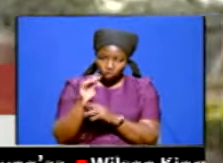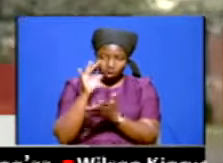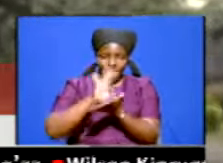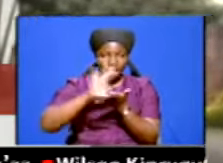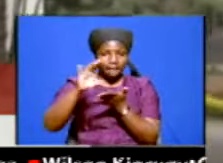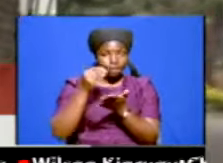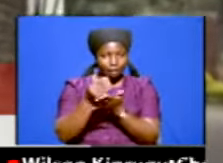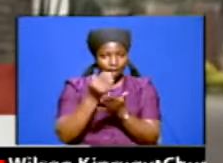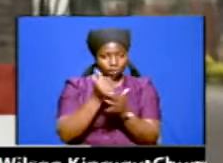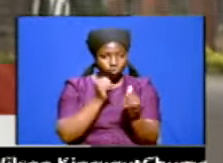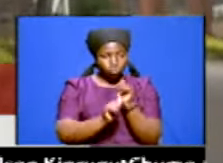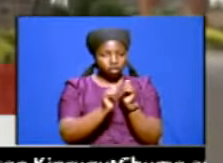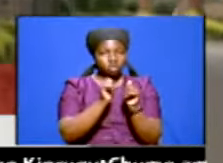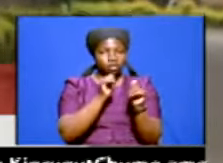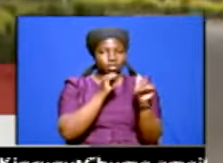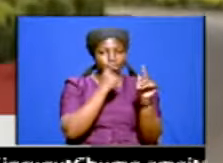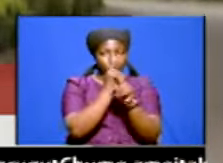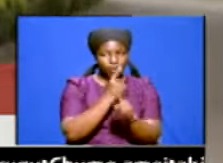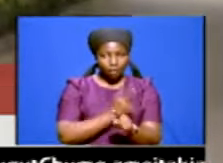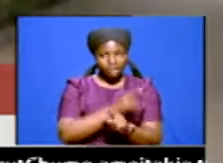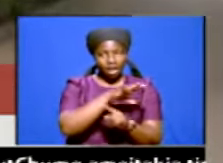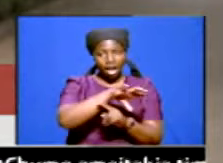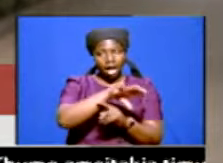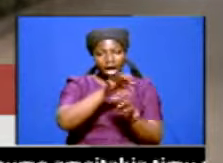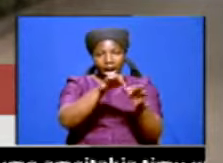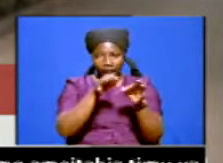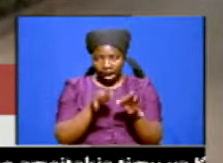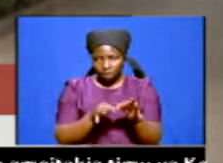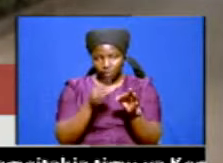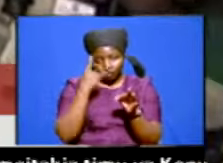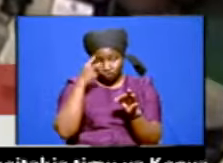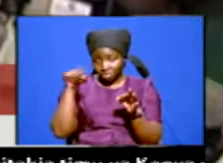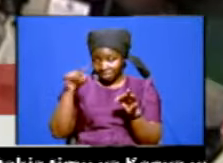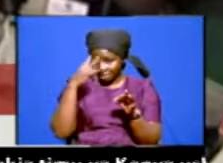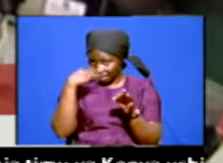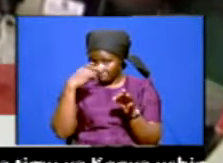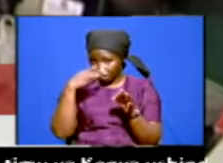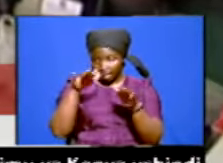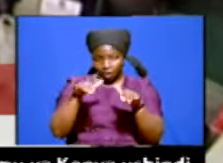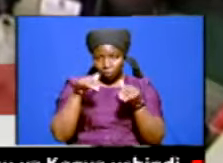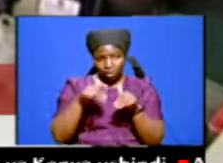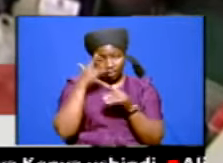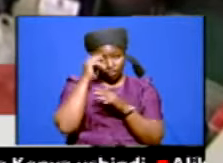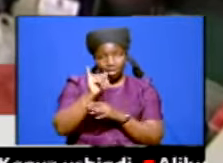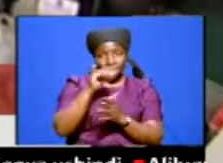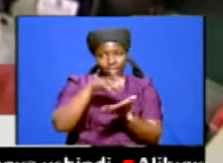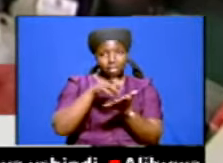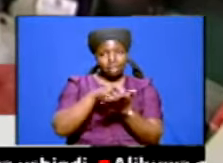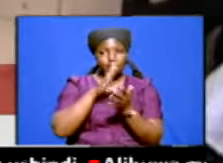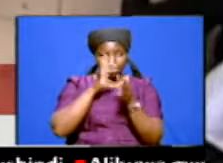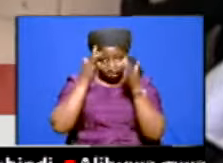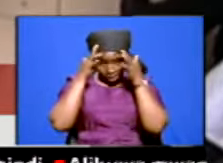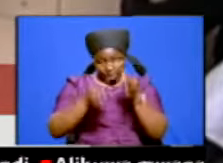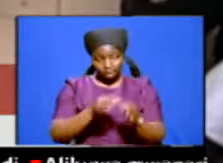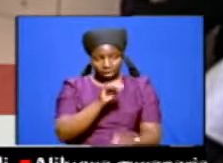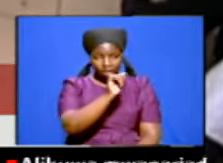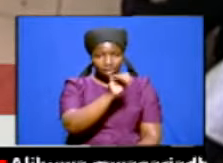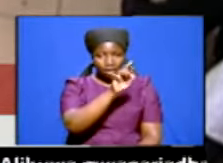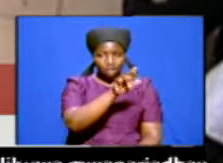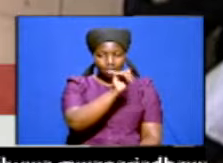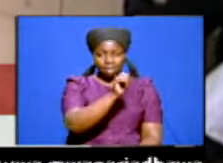akaunti kadhaa za mshukiwa akisubiri kuamuliwa kwa kesi hiyo. Halmashauri ya ARA inadai